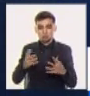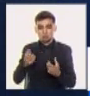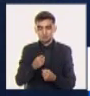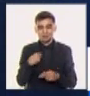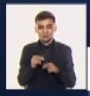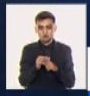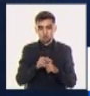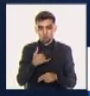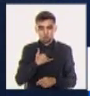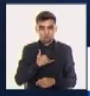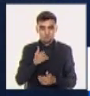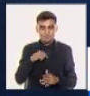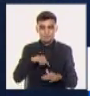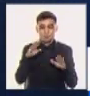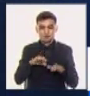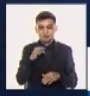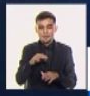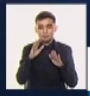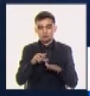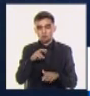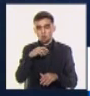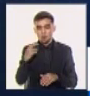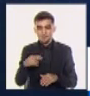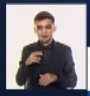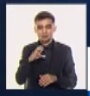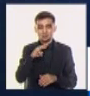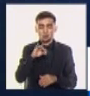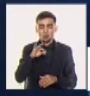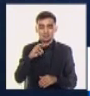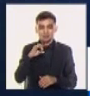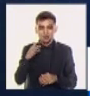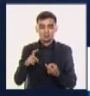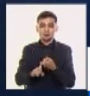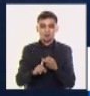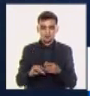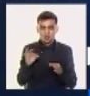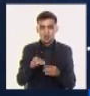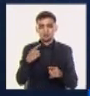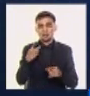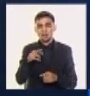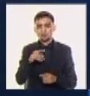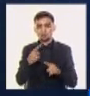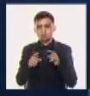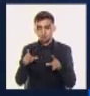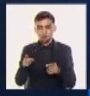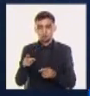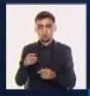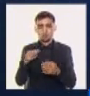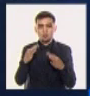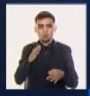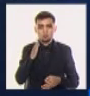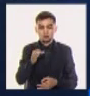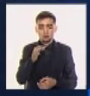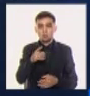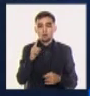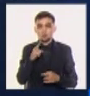себя, места в ковидных стационарах инфекционных освободятся для других пациентов. А почему вам